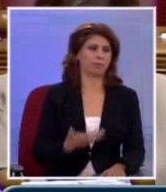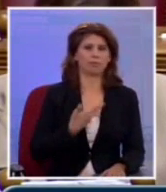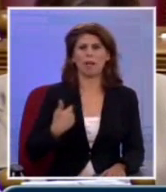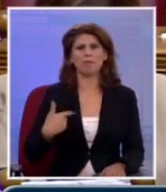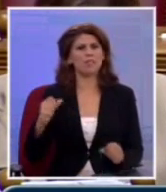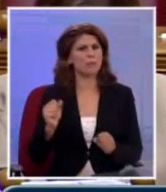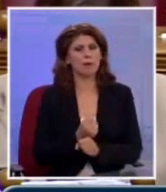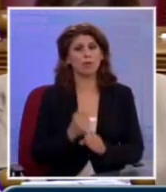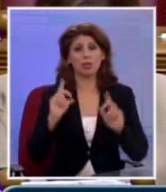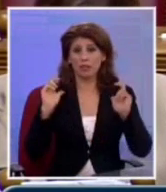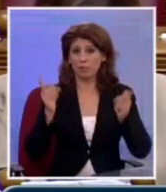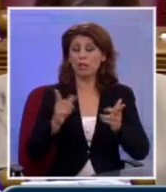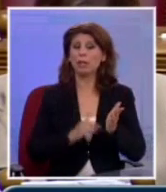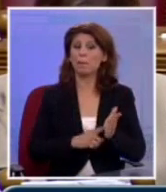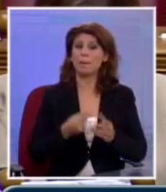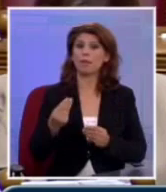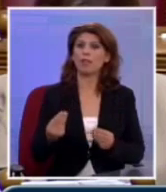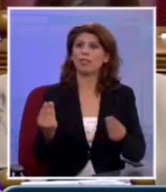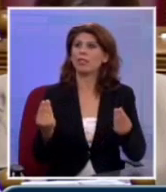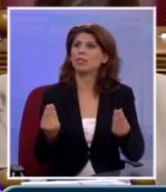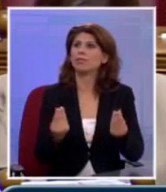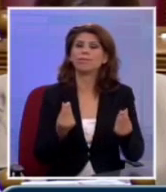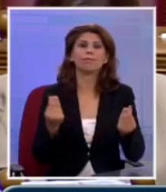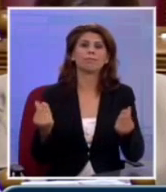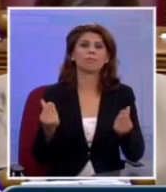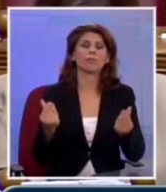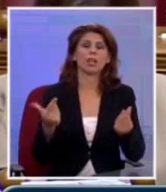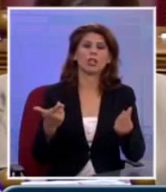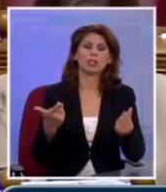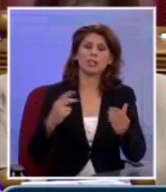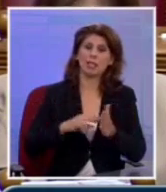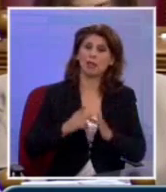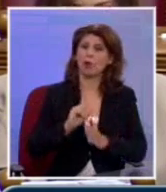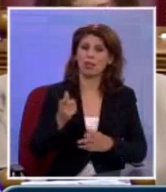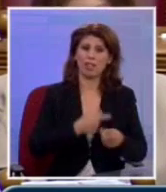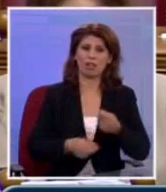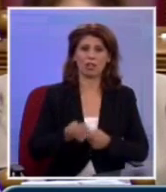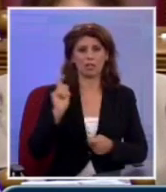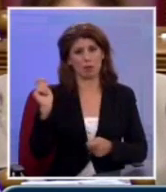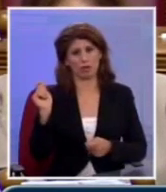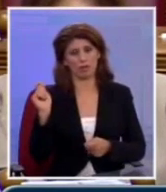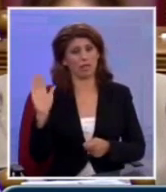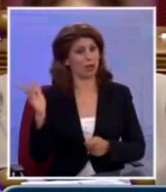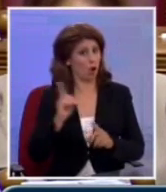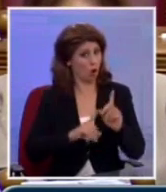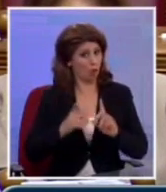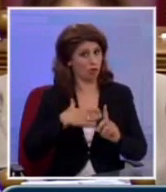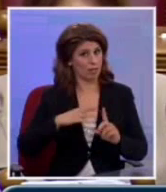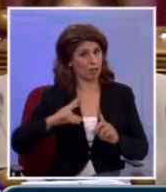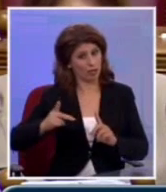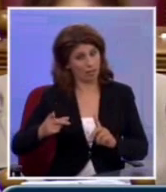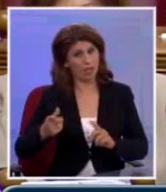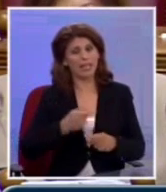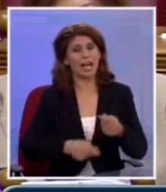επιμένουμε ότι η δημοκρατία πρέπει να δίνει τον τόνο στην οικονομία και όχι οι αγορές στην πολιτική. Γιατί όποιος θέλει το δεύτερο,